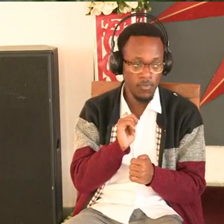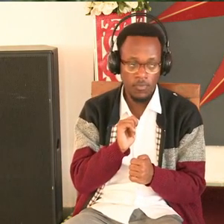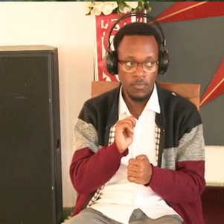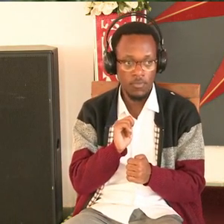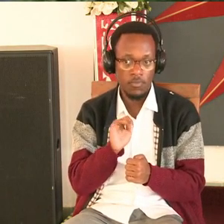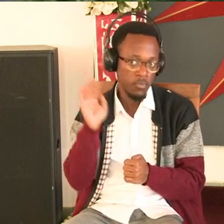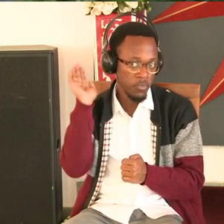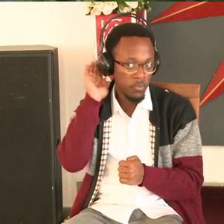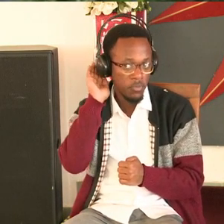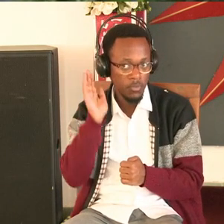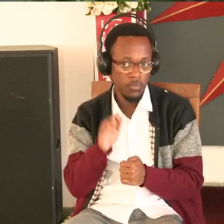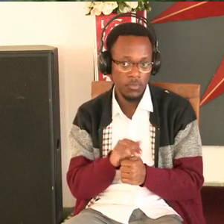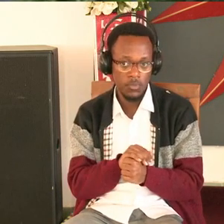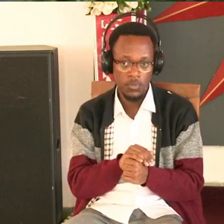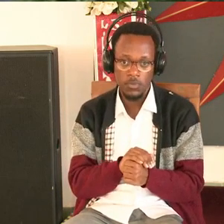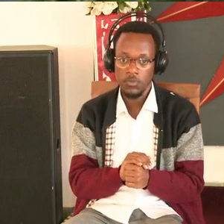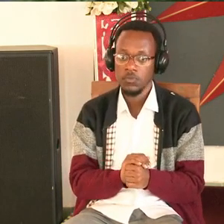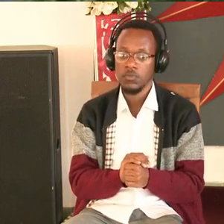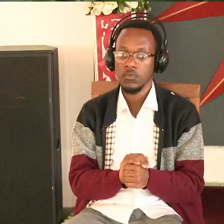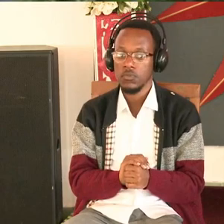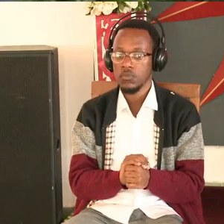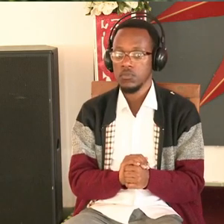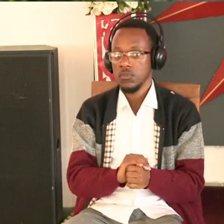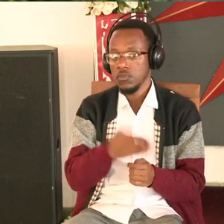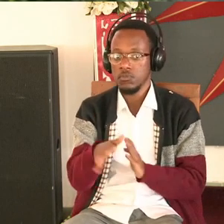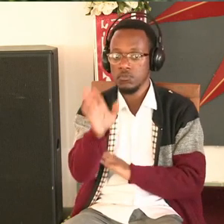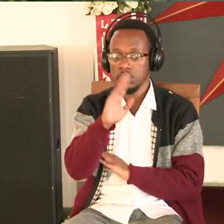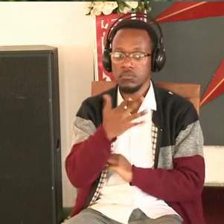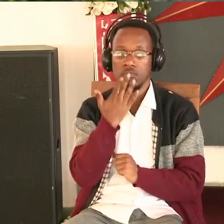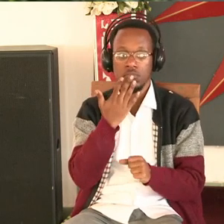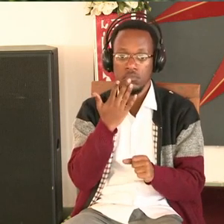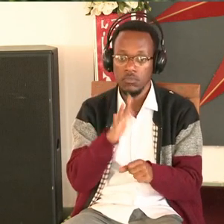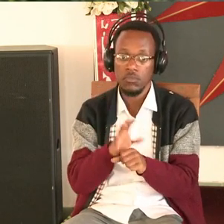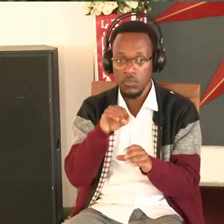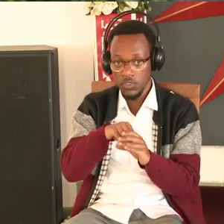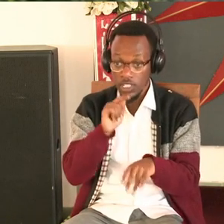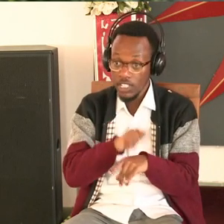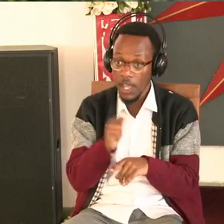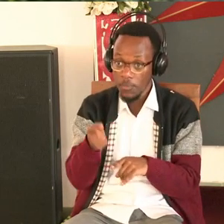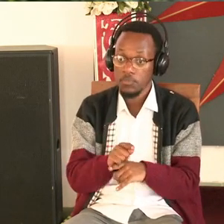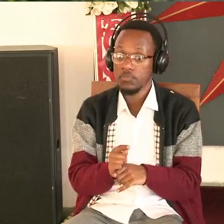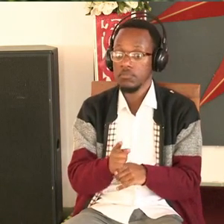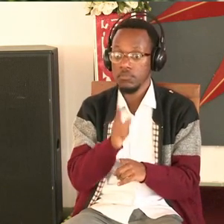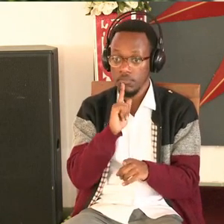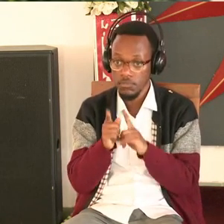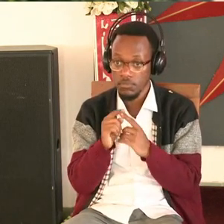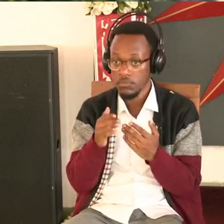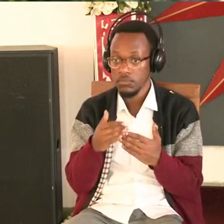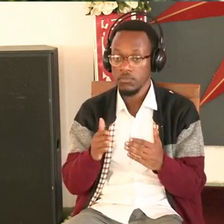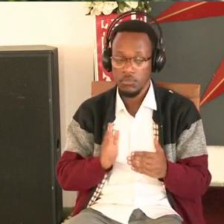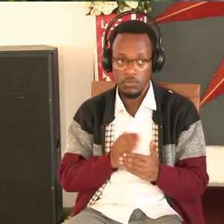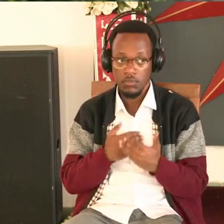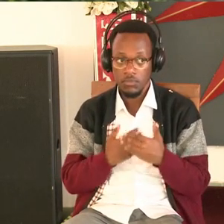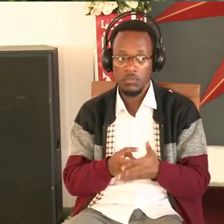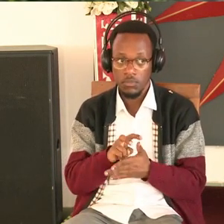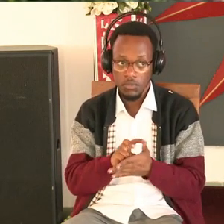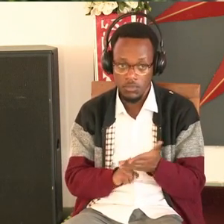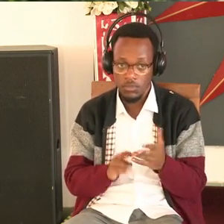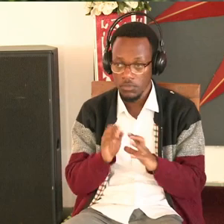promis pour ibyo Imana yasezeranije muri iki gihe bivugwa. Nous lisons rwose turasoma